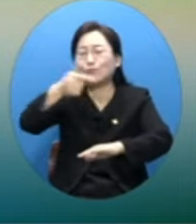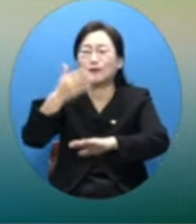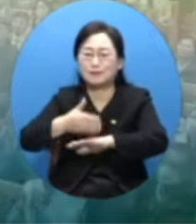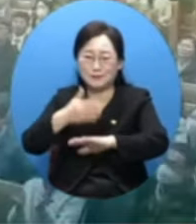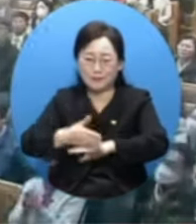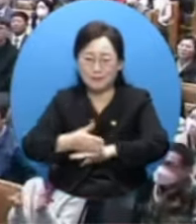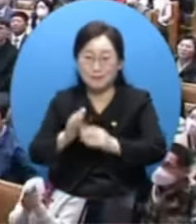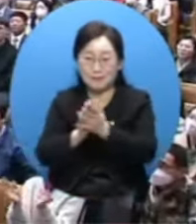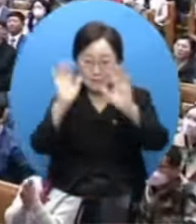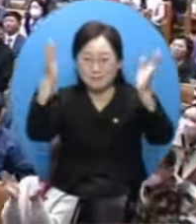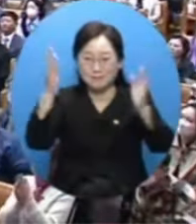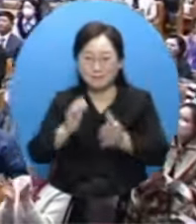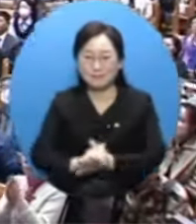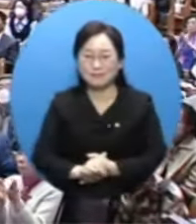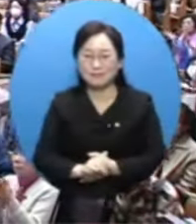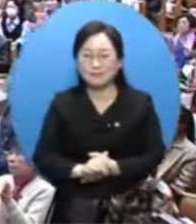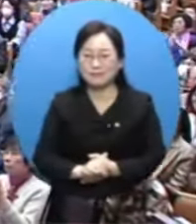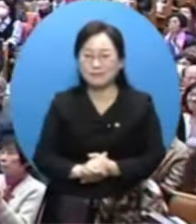할렐루야.